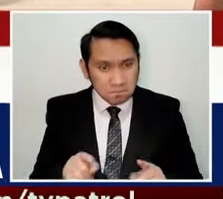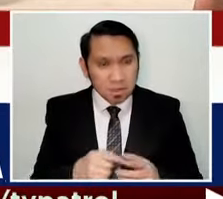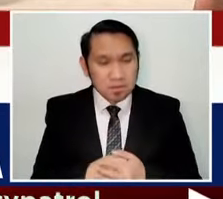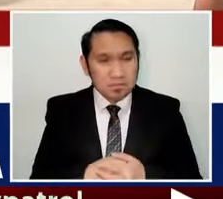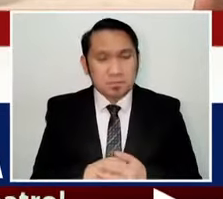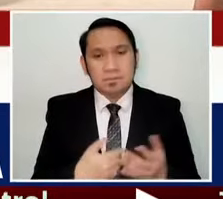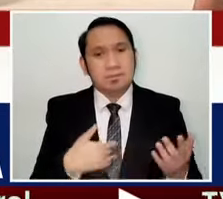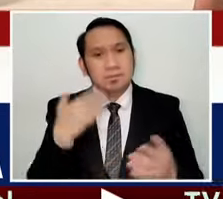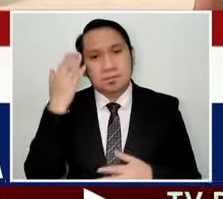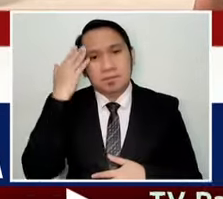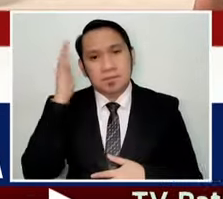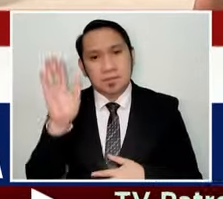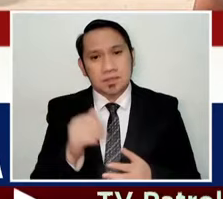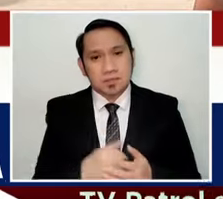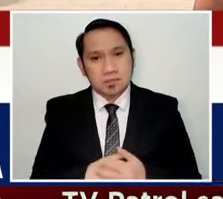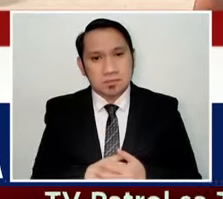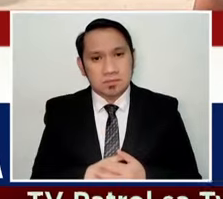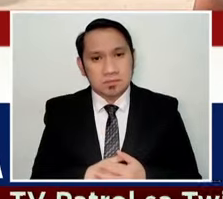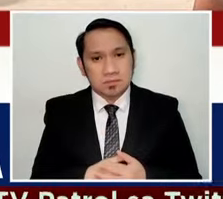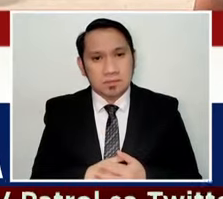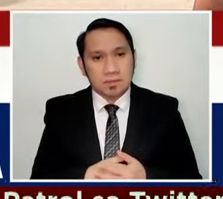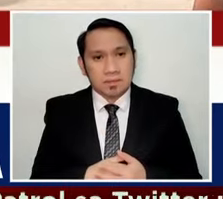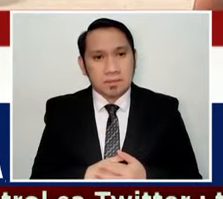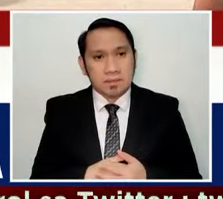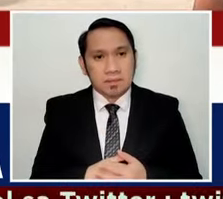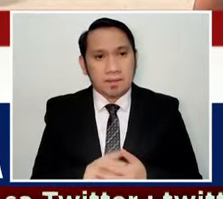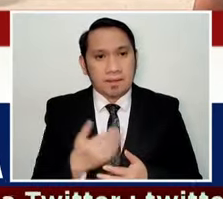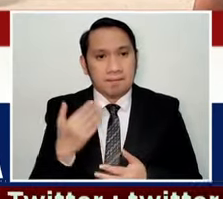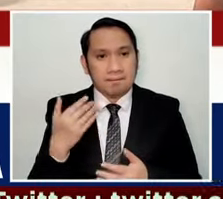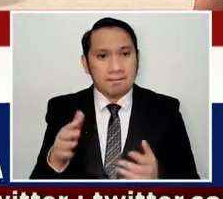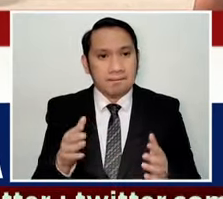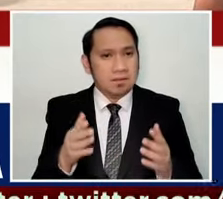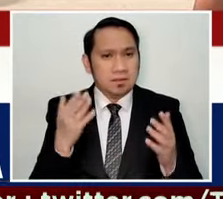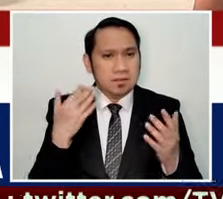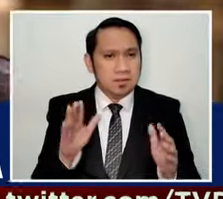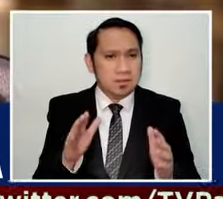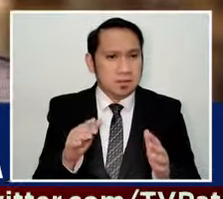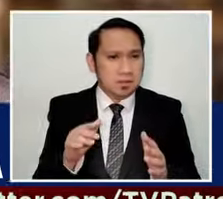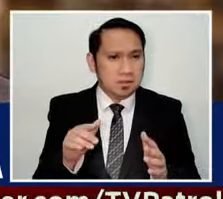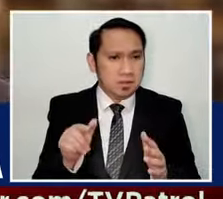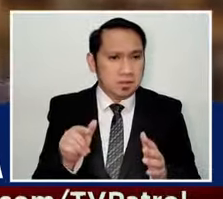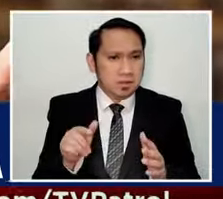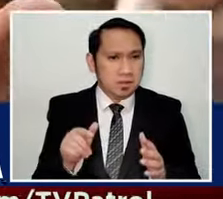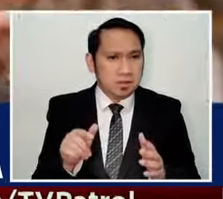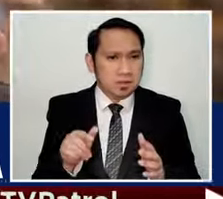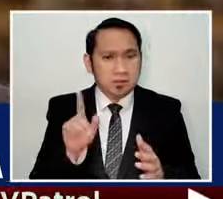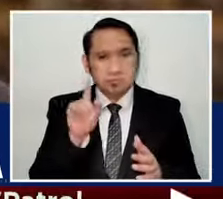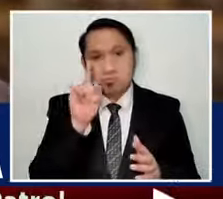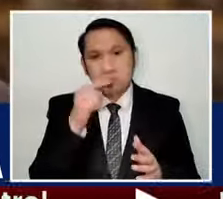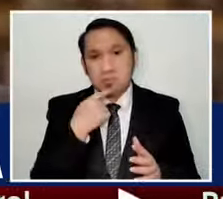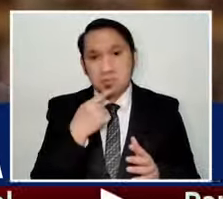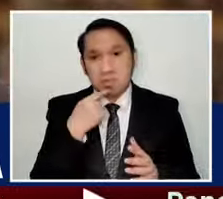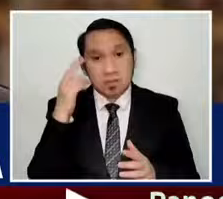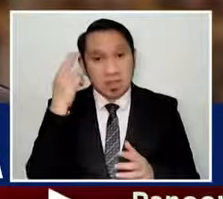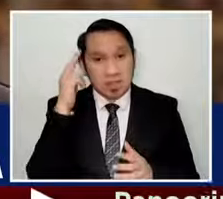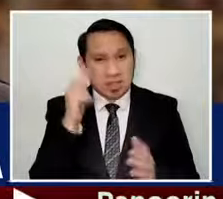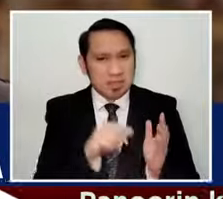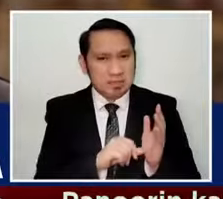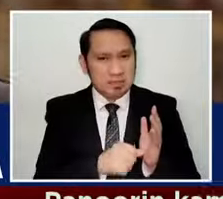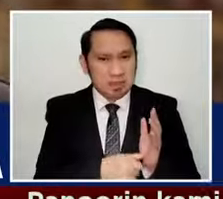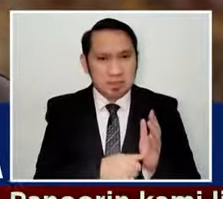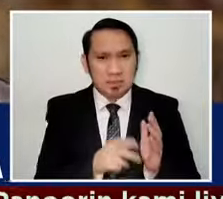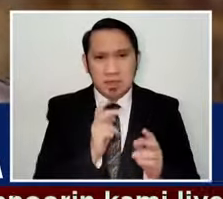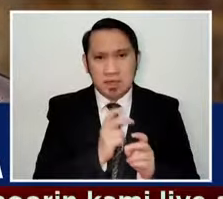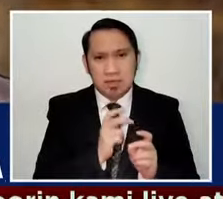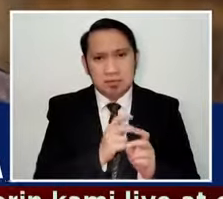sir. Wala ko kabaluhan na kung saan, namatay ba na siya o kung saan, basta kayang... Iginiit ni Uncle na mahirap na manggaling sa kanya